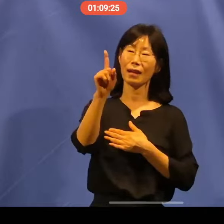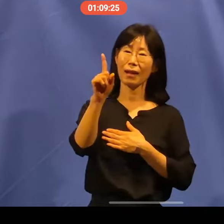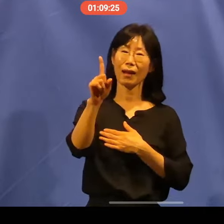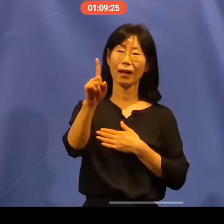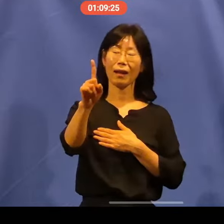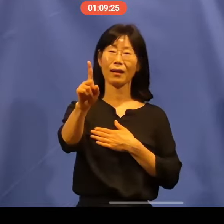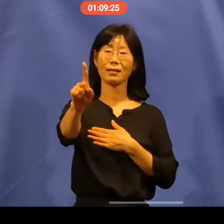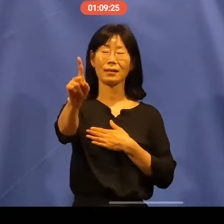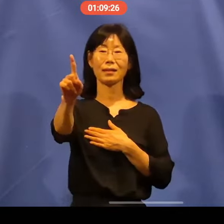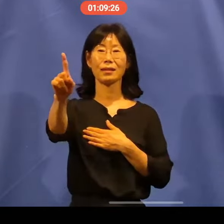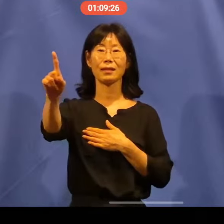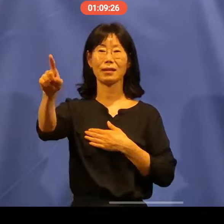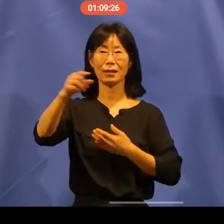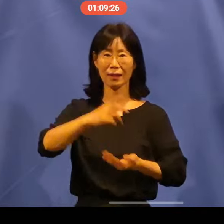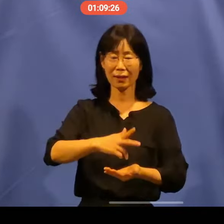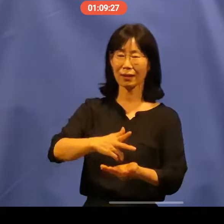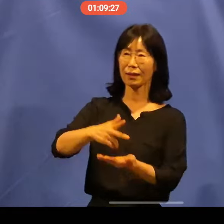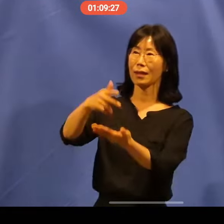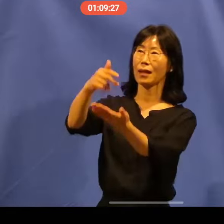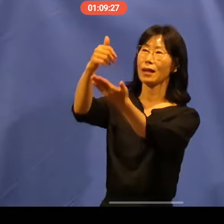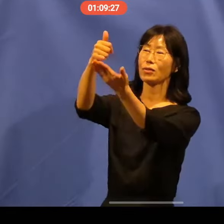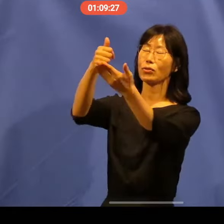한 가지